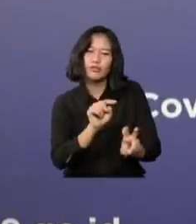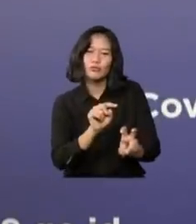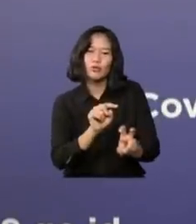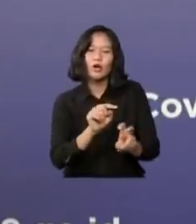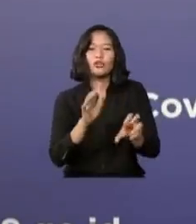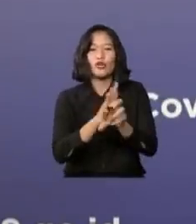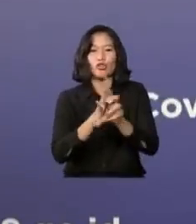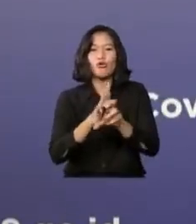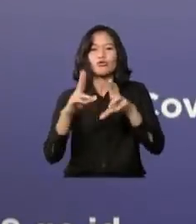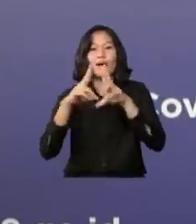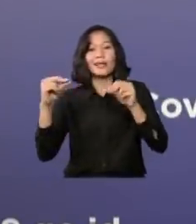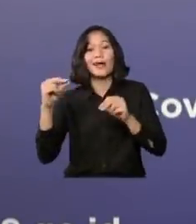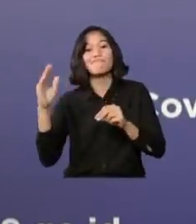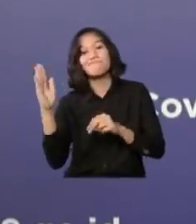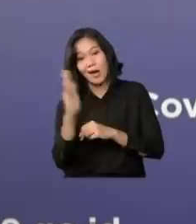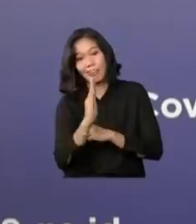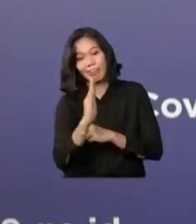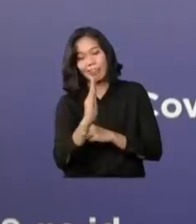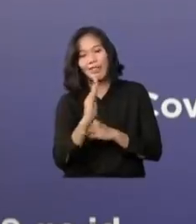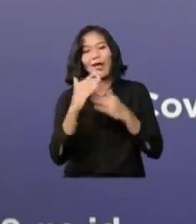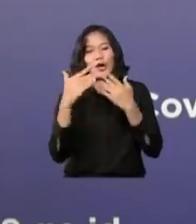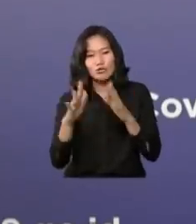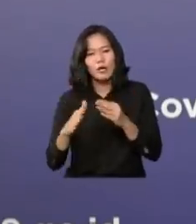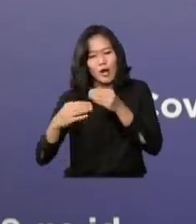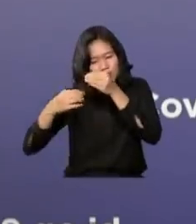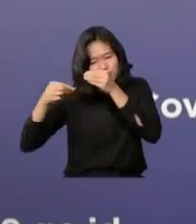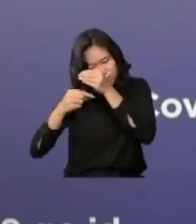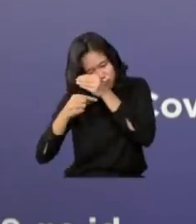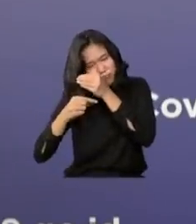Sumatera Barat misalnya telah melakukan pemeriksaan